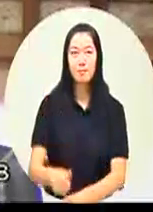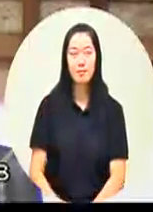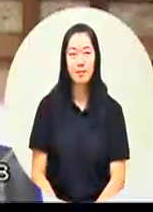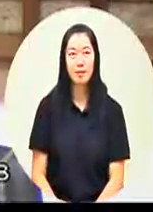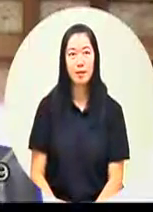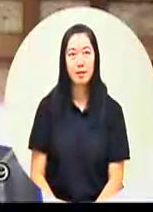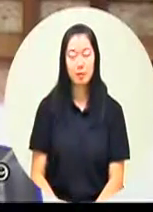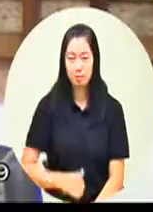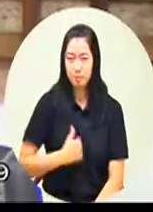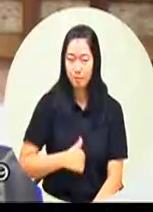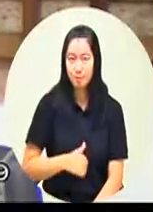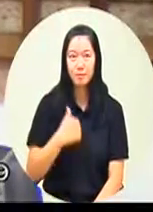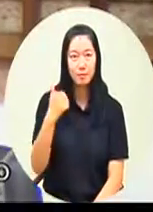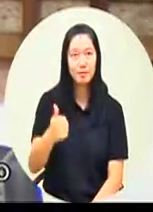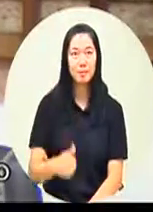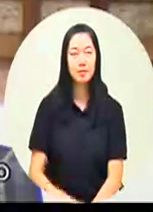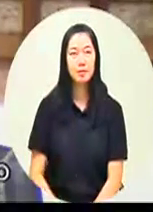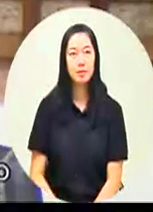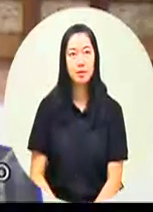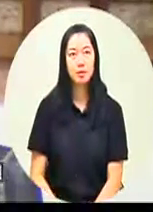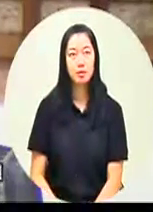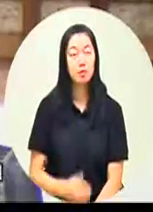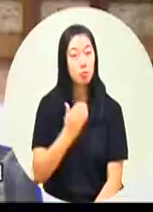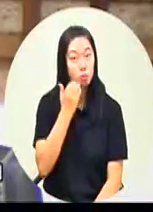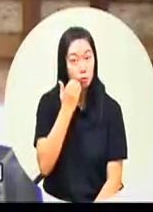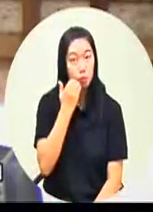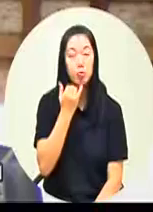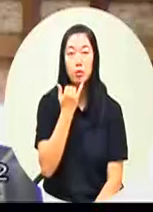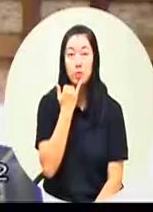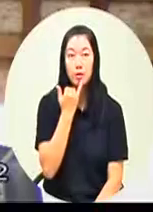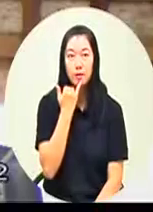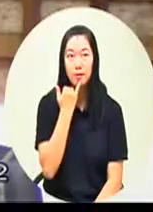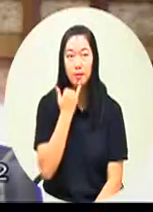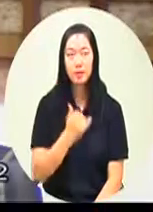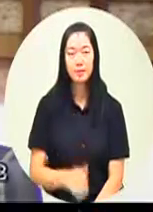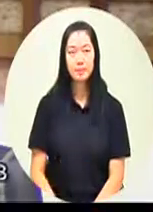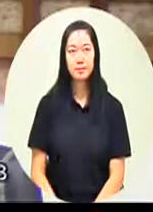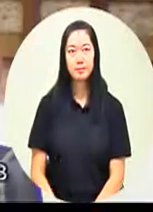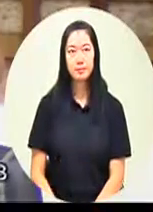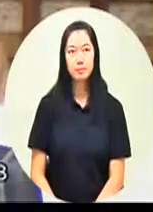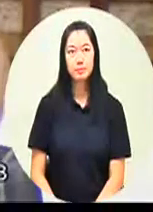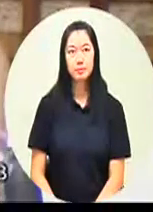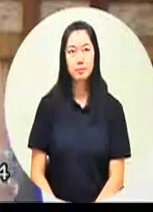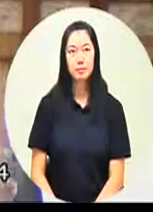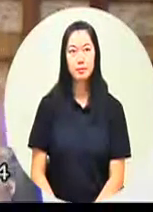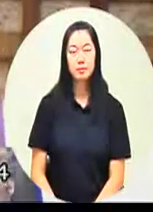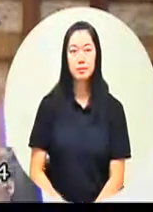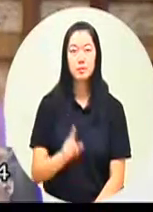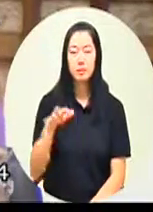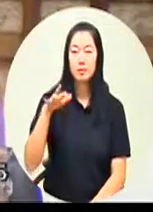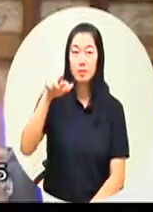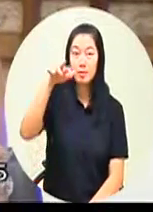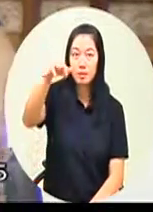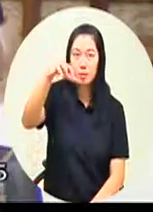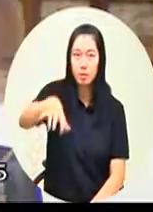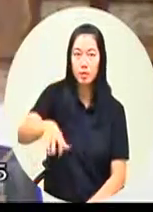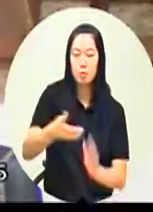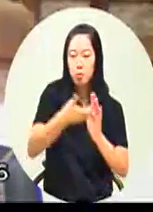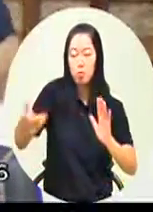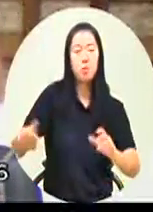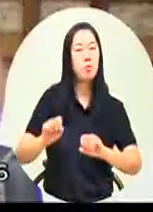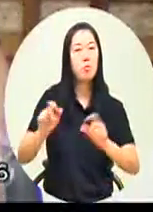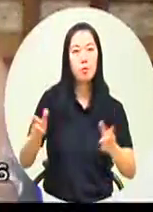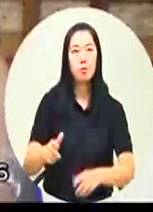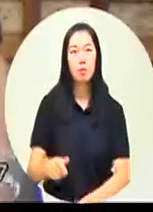赞哈，真正赞的哈。如果哪可以，我们不要说机场迁移了，后进都